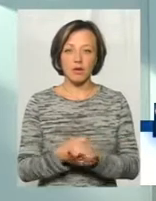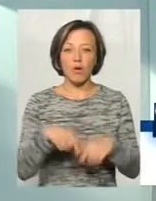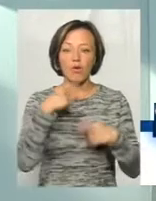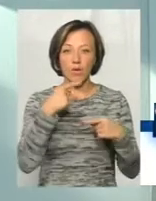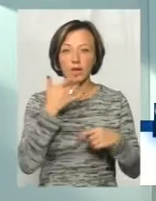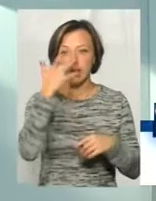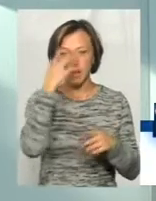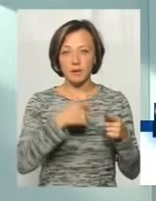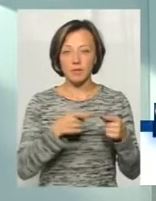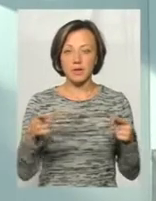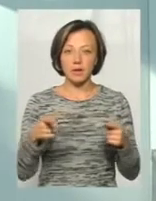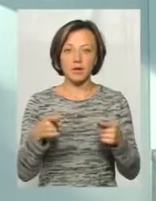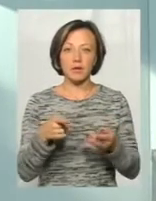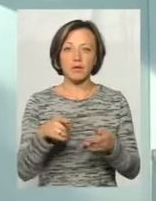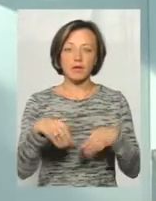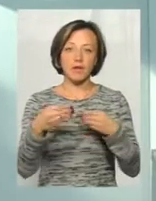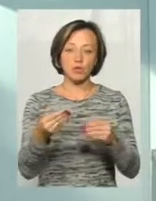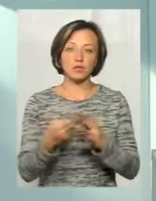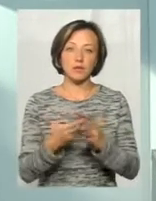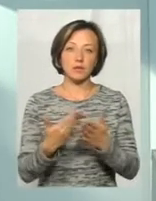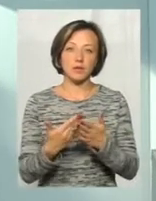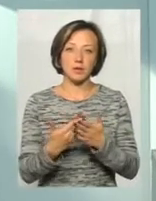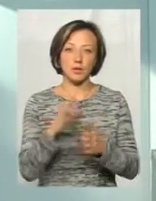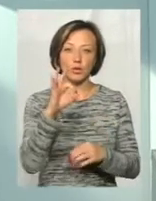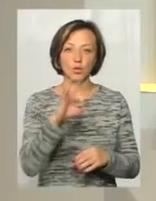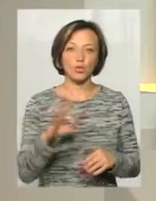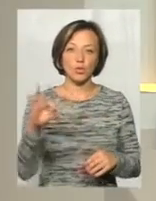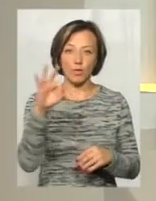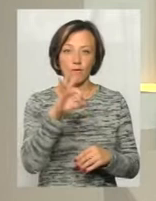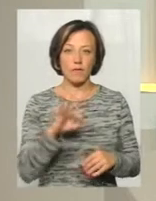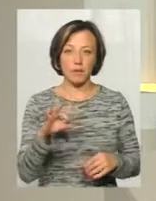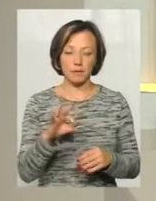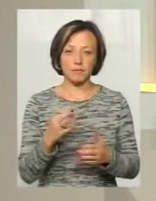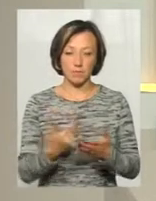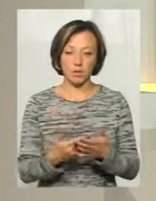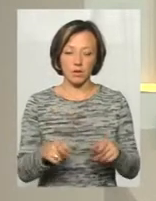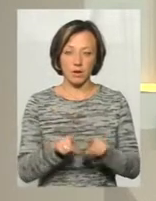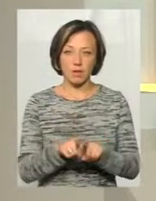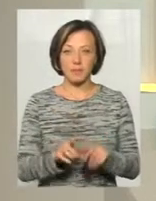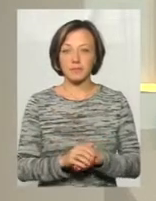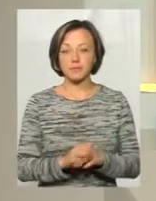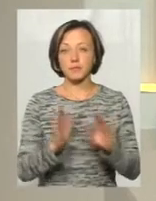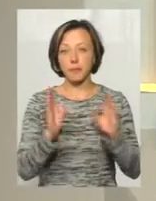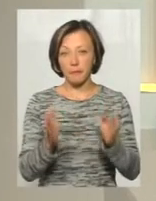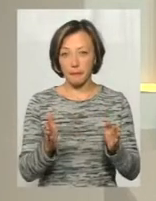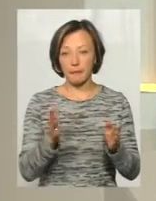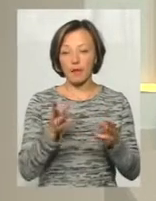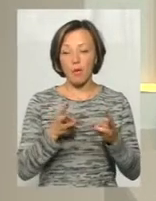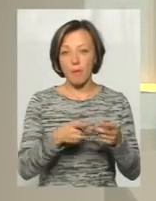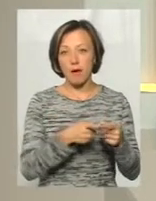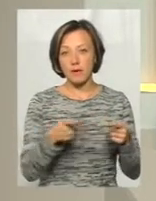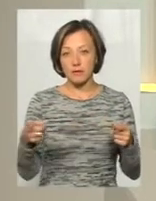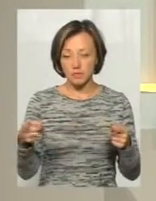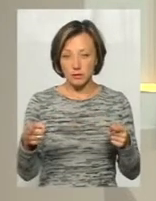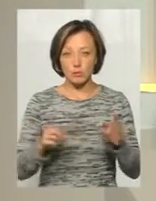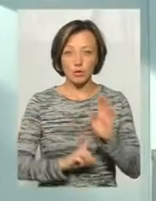що на літній період вам призначена субсидія нульова, скажімо так. Буде початок